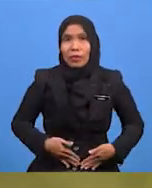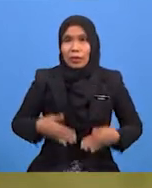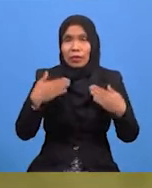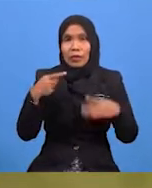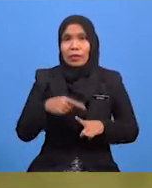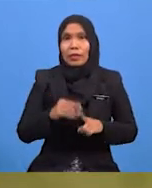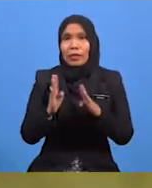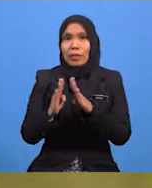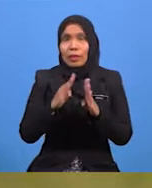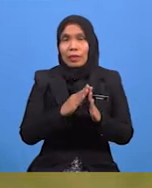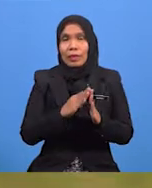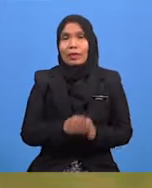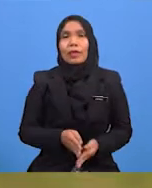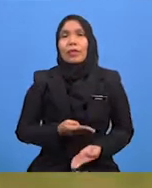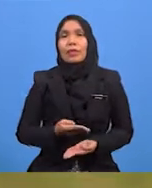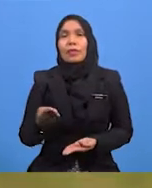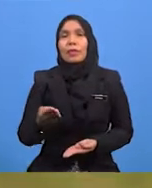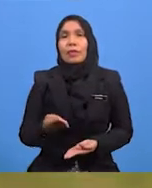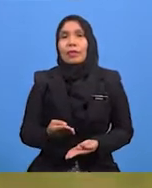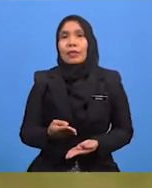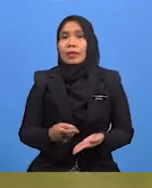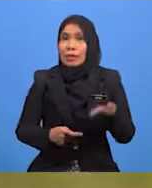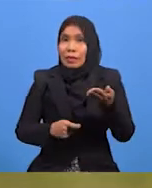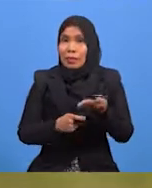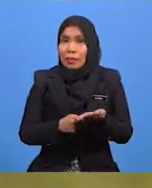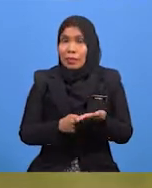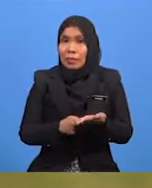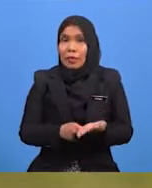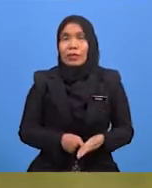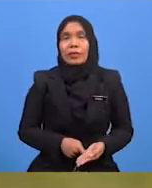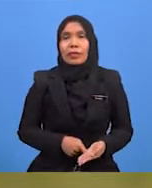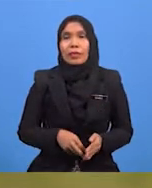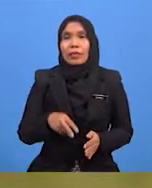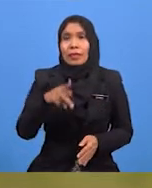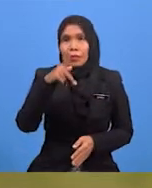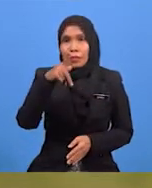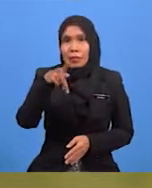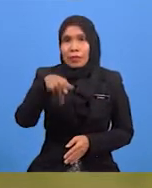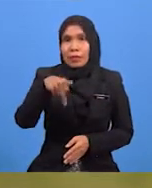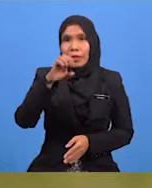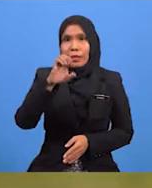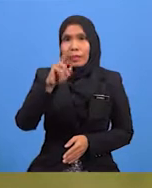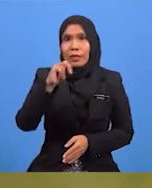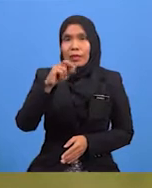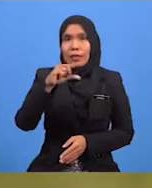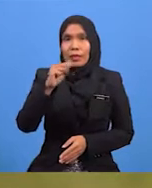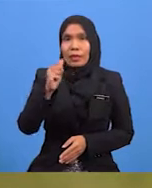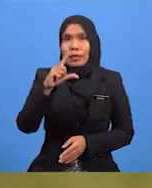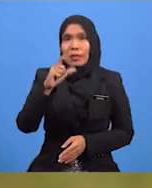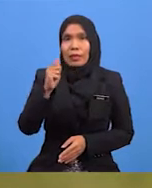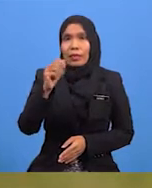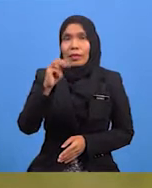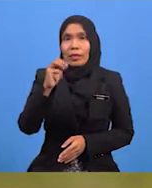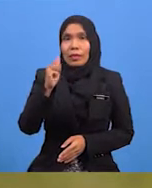bagi menambahkan pengalaman dalam kehidupannya. Meskipun kerisauan penuh bersarang